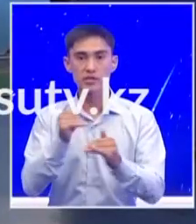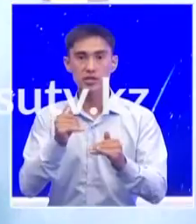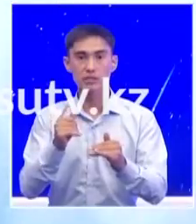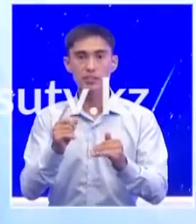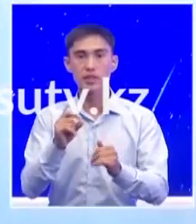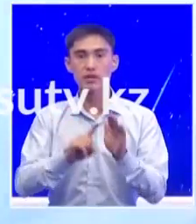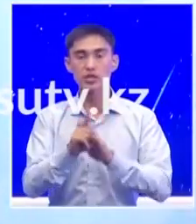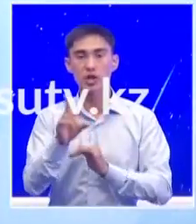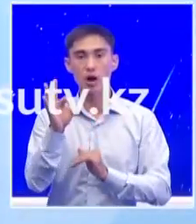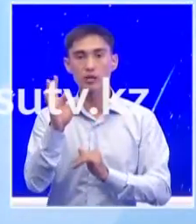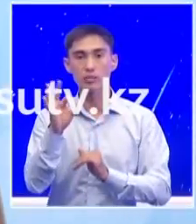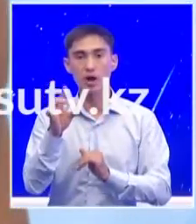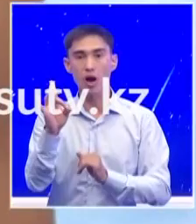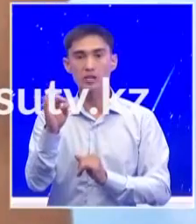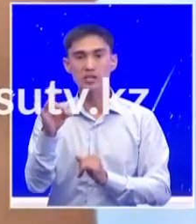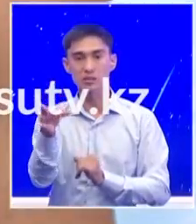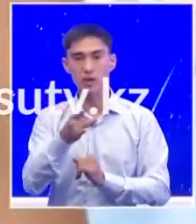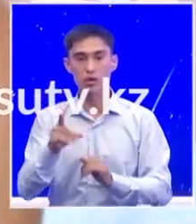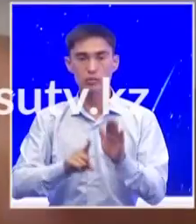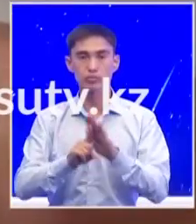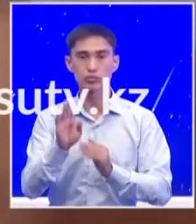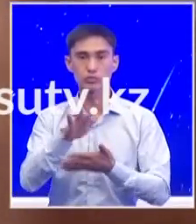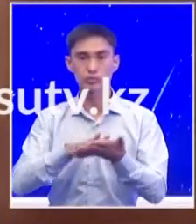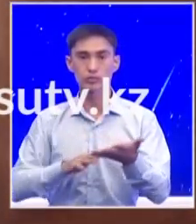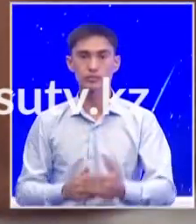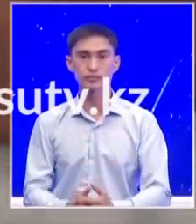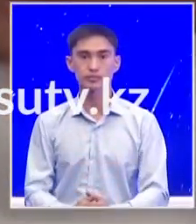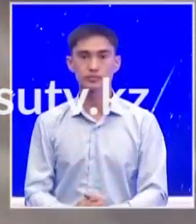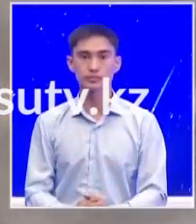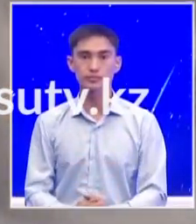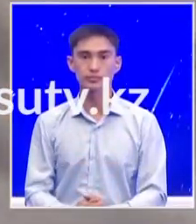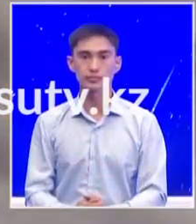октября в Карасайском районе. Лилия Штогрина, Габит Кабдрахманов, телеканал